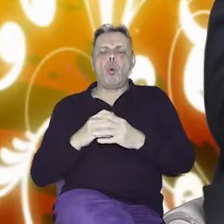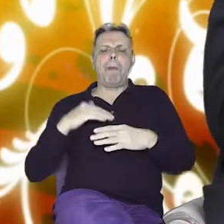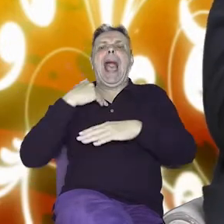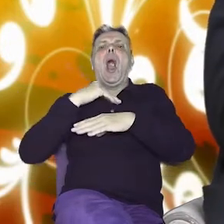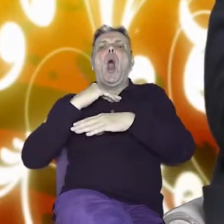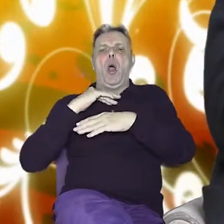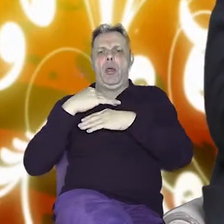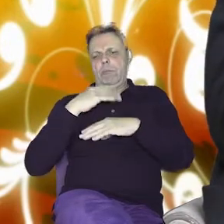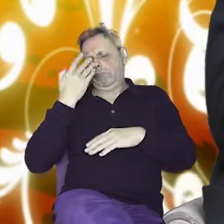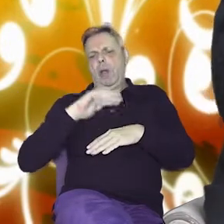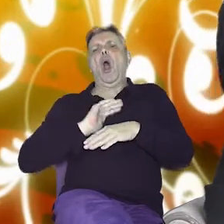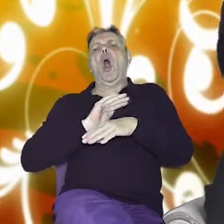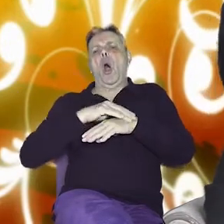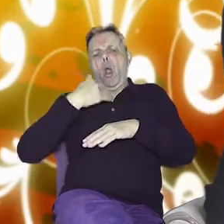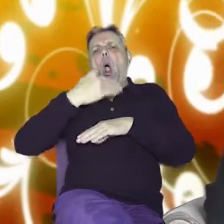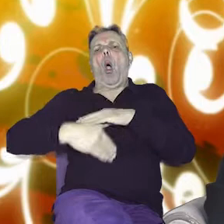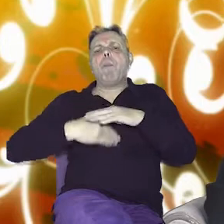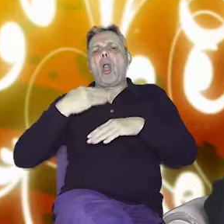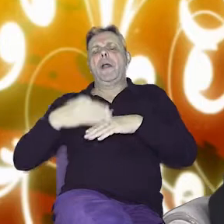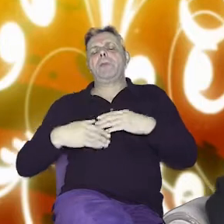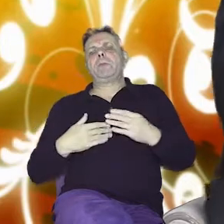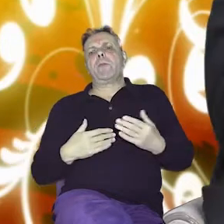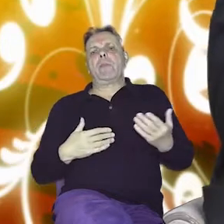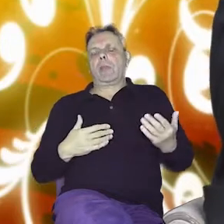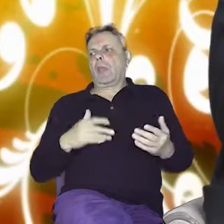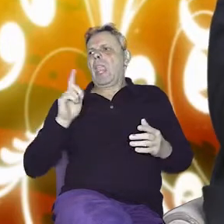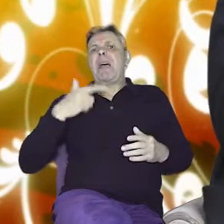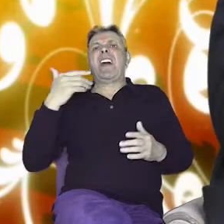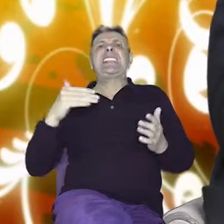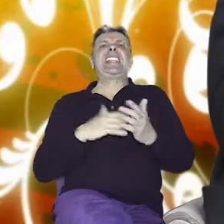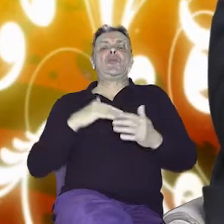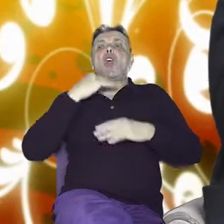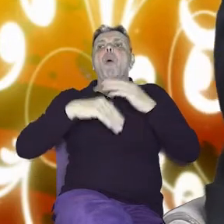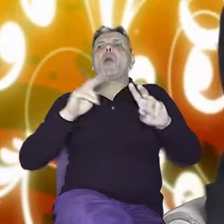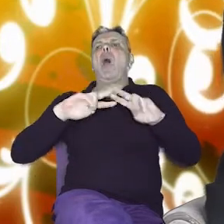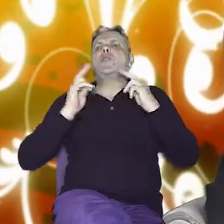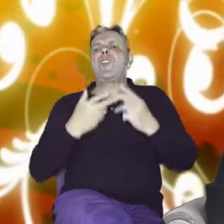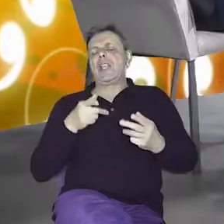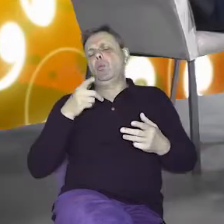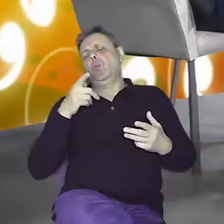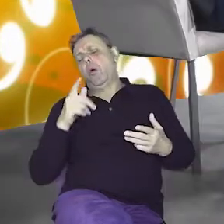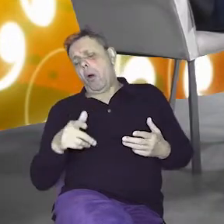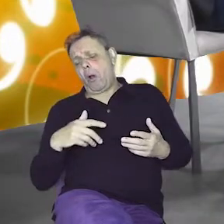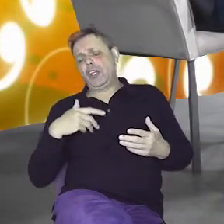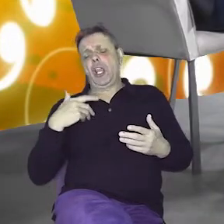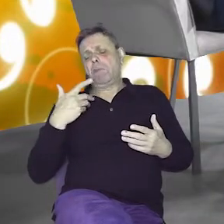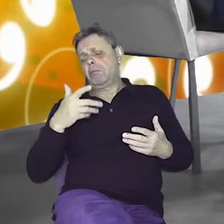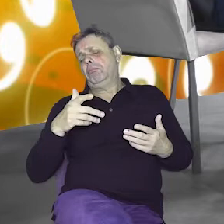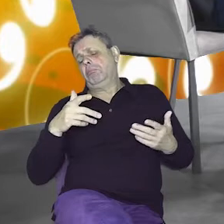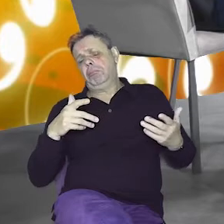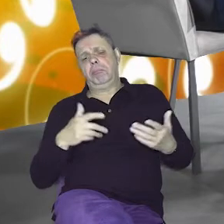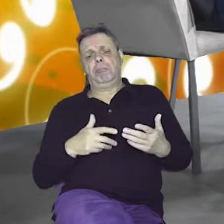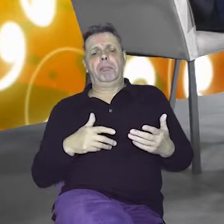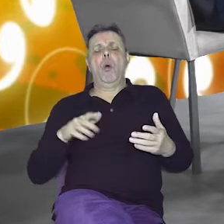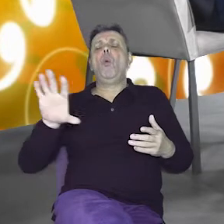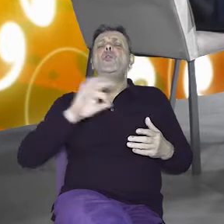jedno 20-ak vrsti grupa, recimo, tih obloga, ima nekoliko tisuća obloga ovoga u svijetu.